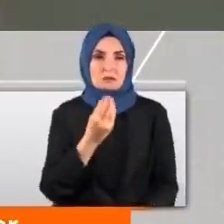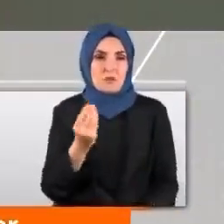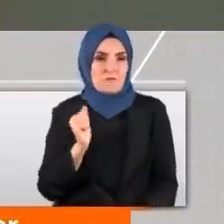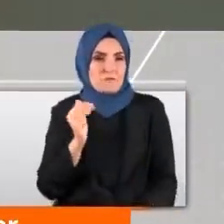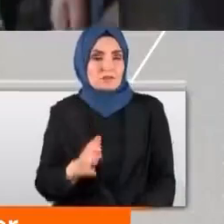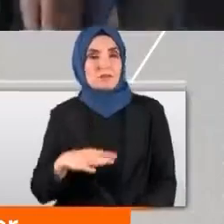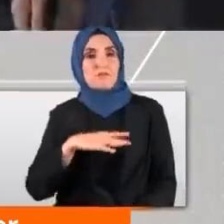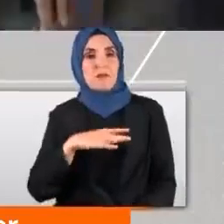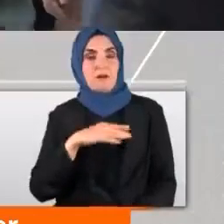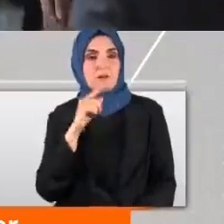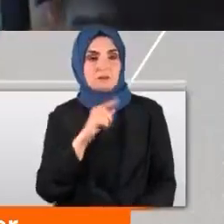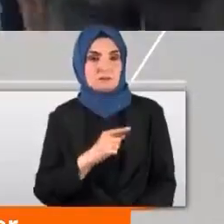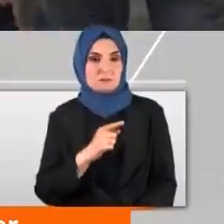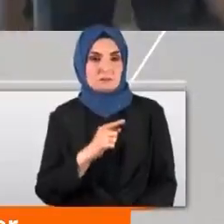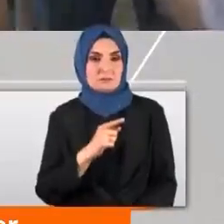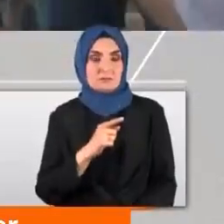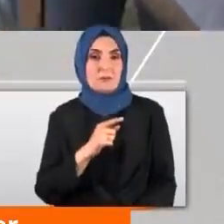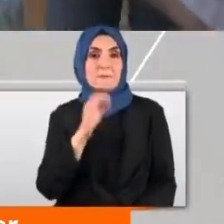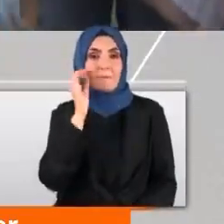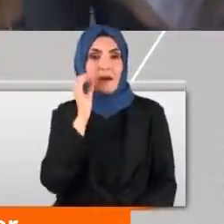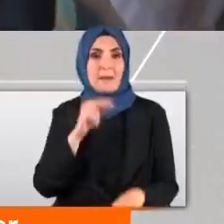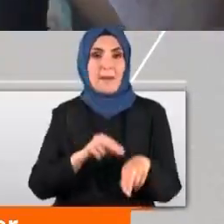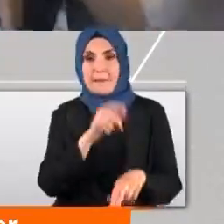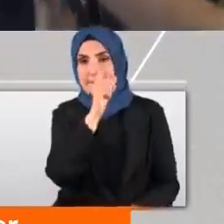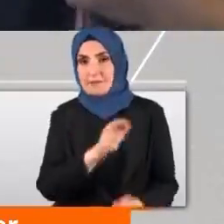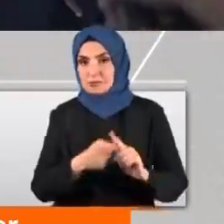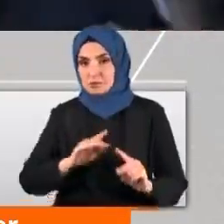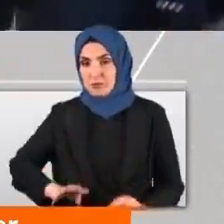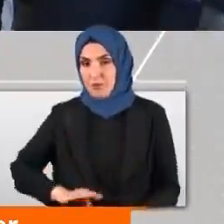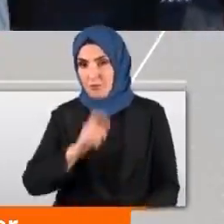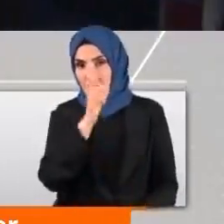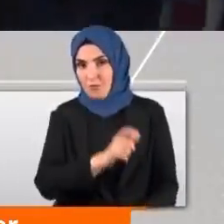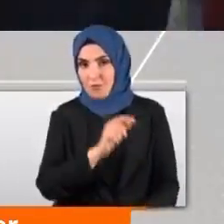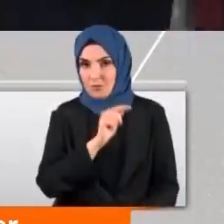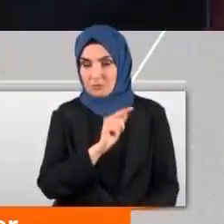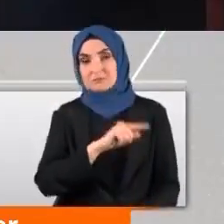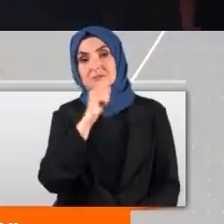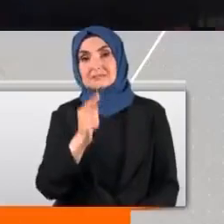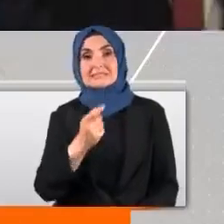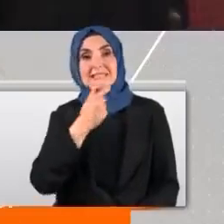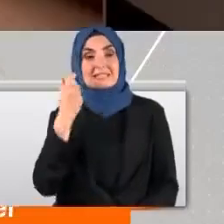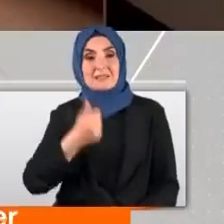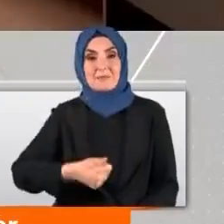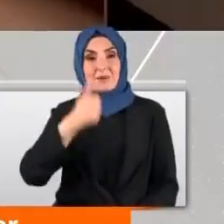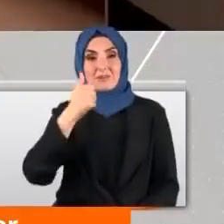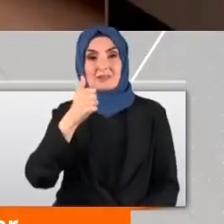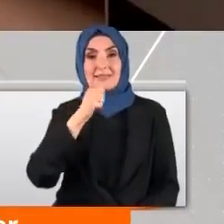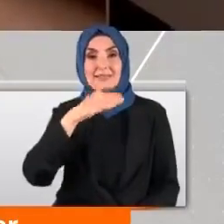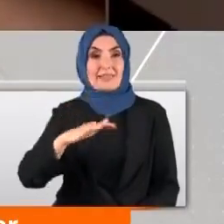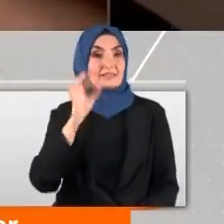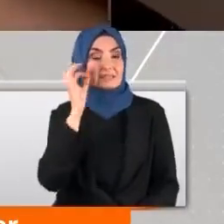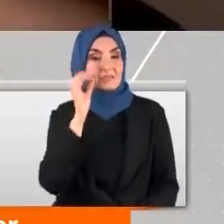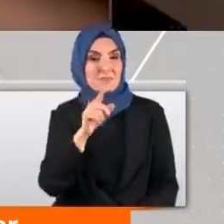gidiyor. Zaten Bay Kemal, Sayın Baykal'ı bir gece